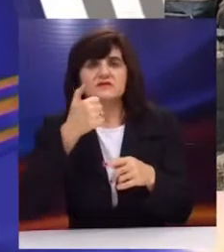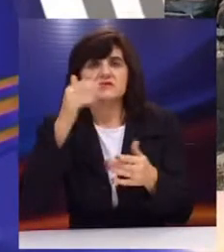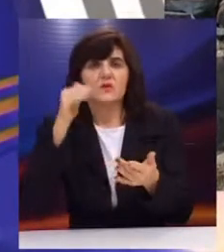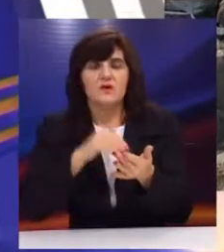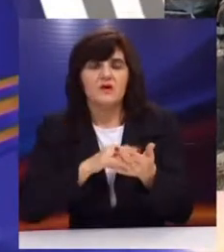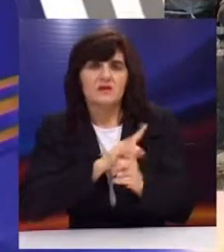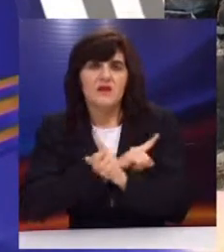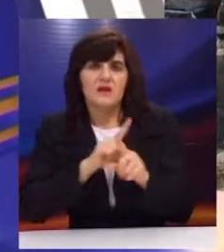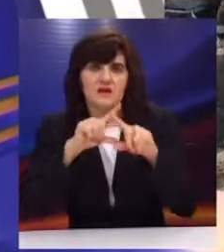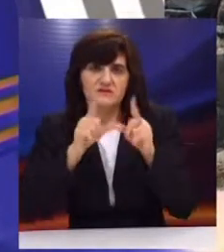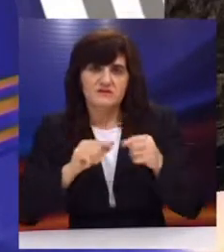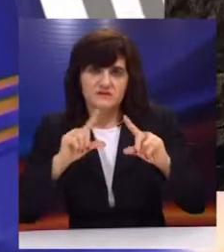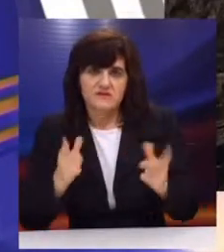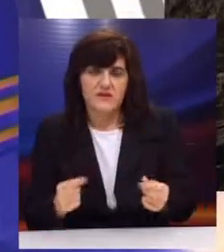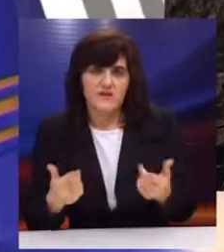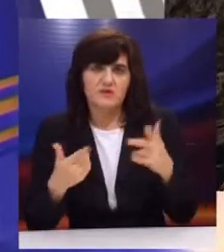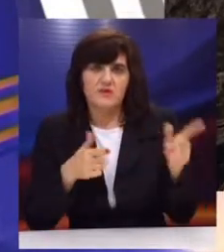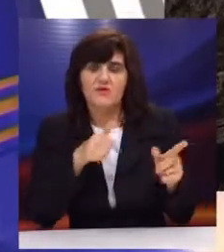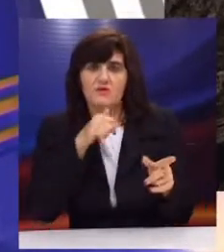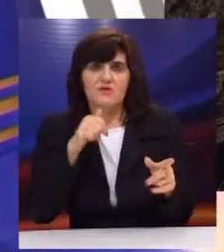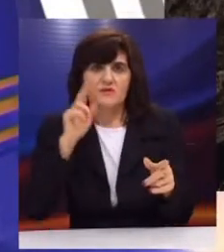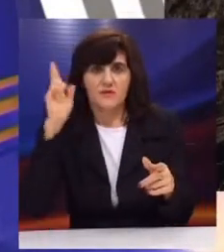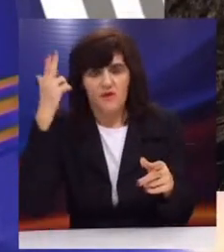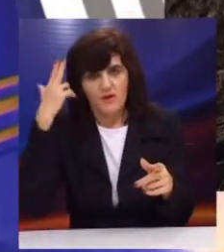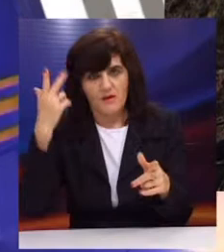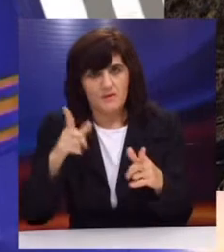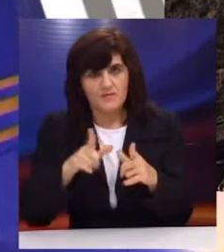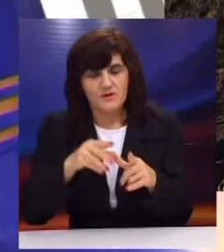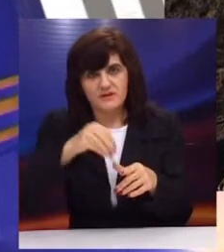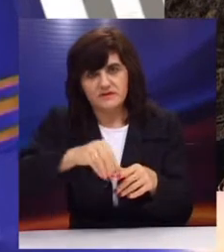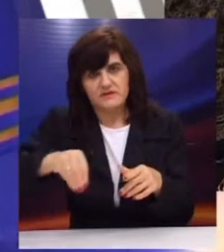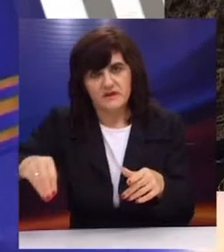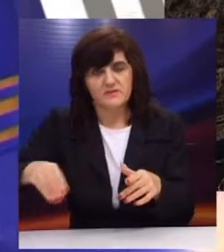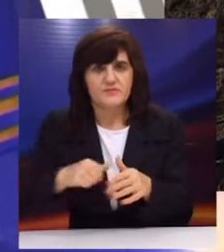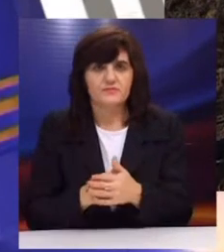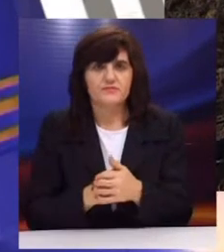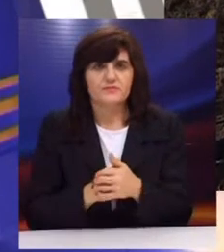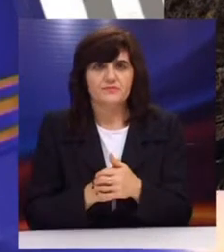četinara, čime se rasadnik svrstava među najveće proizvođače sadnog materijala.